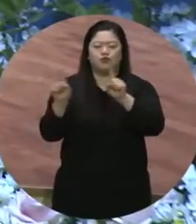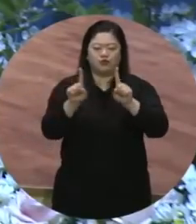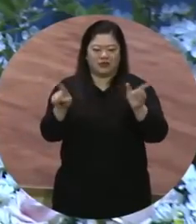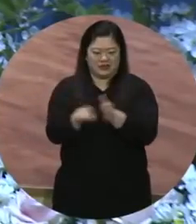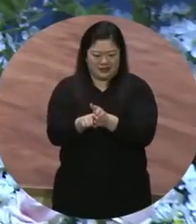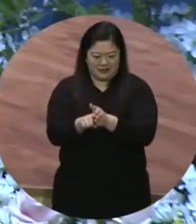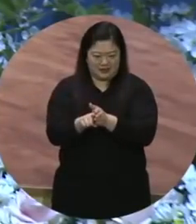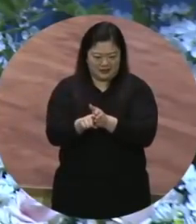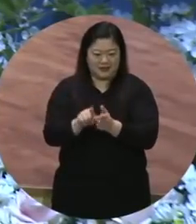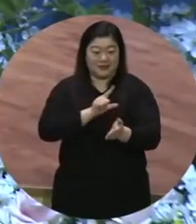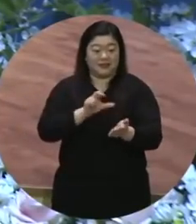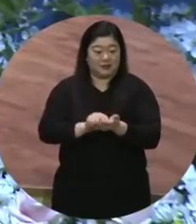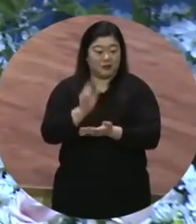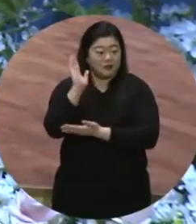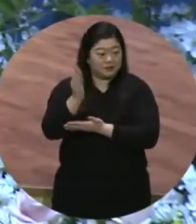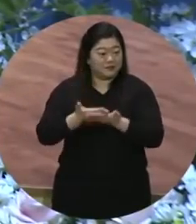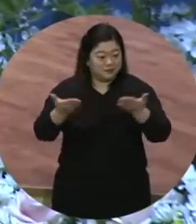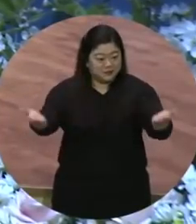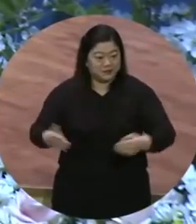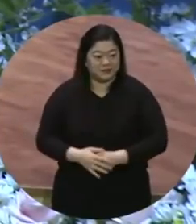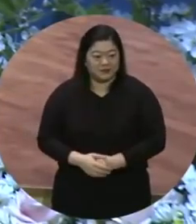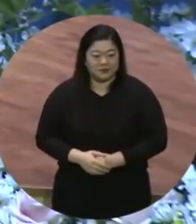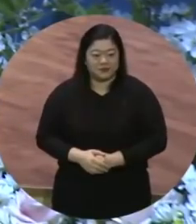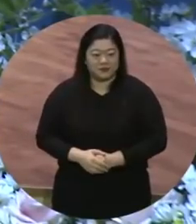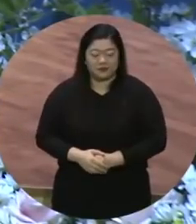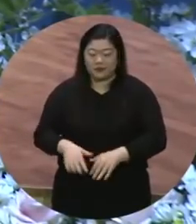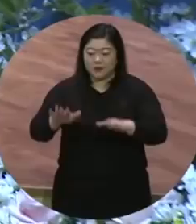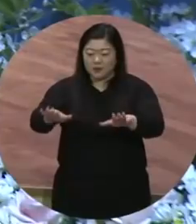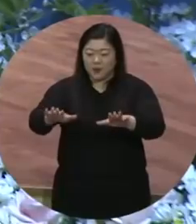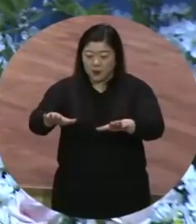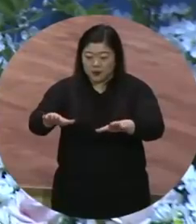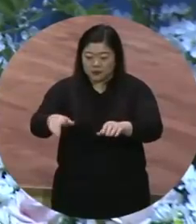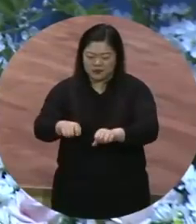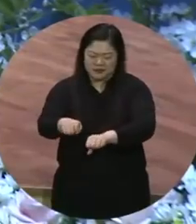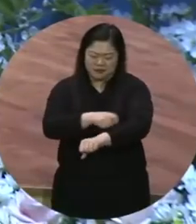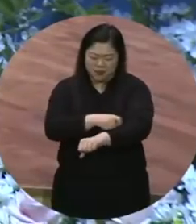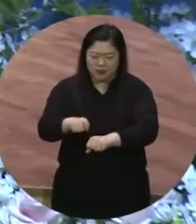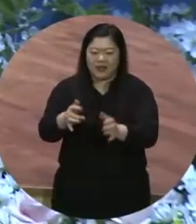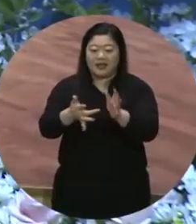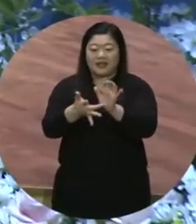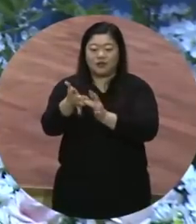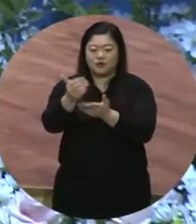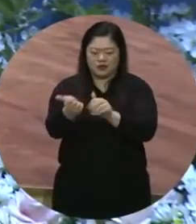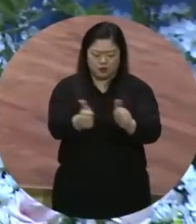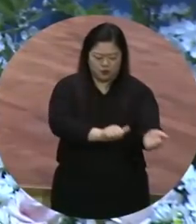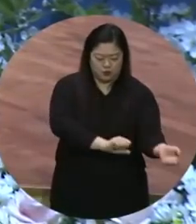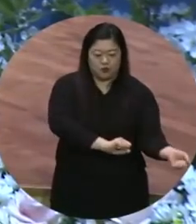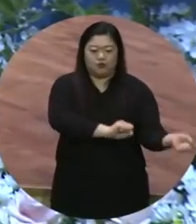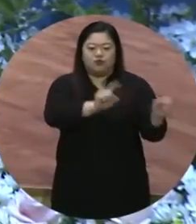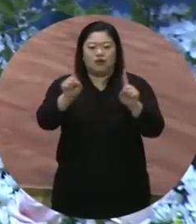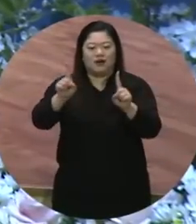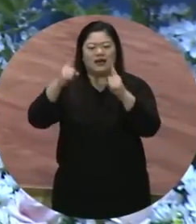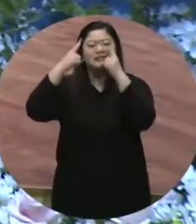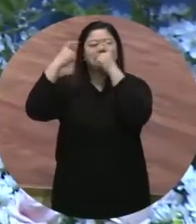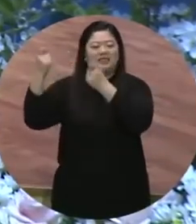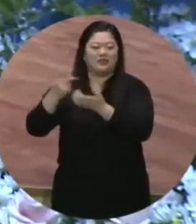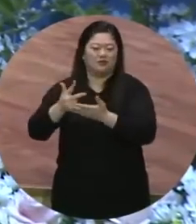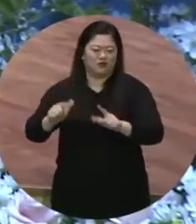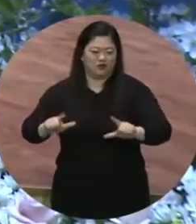드립니다. 오늘은 예수 그리스도의 부활을 기념하는 주일입니다.